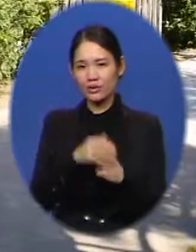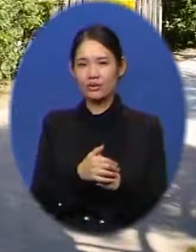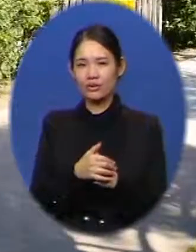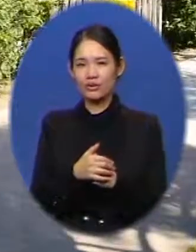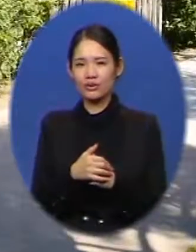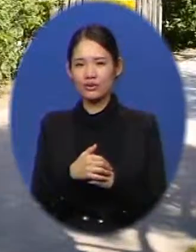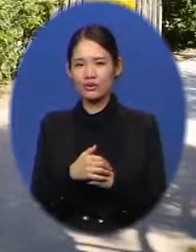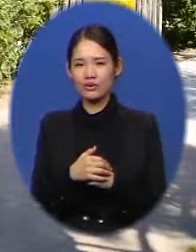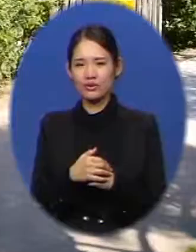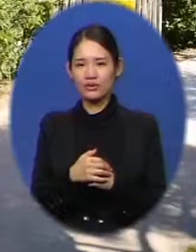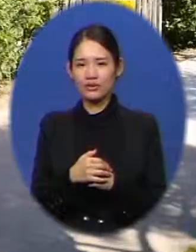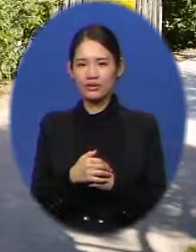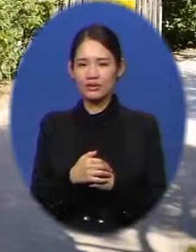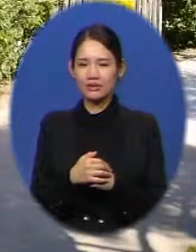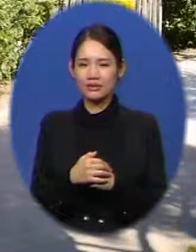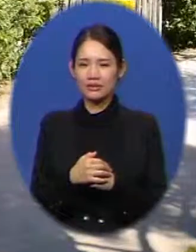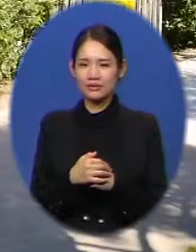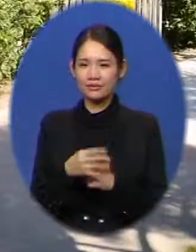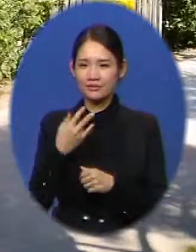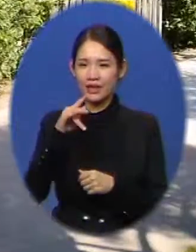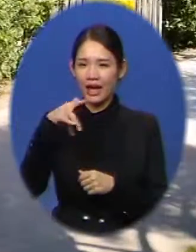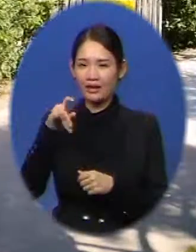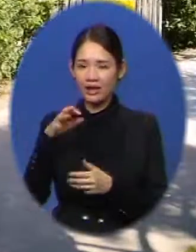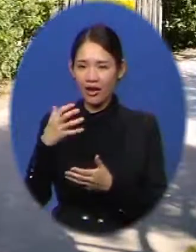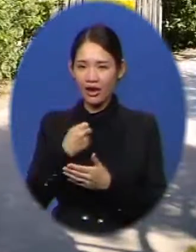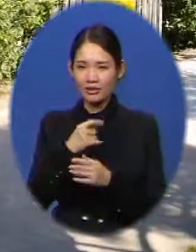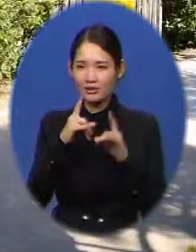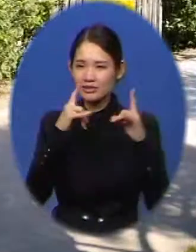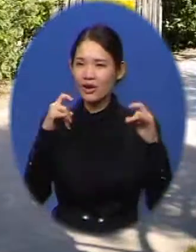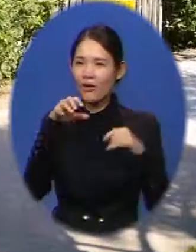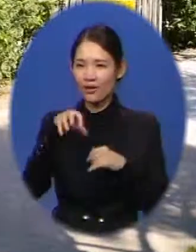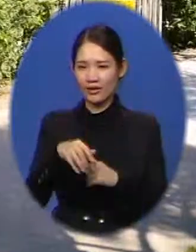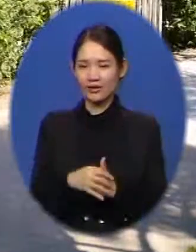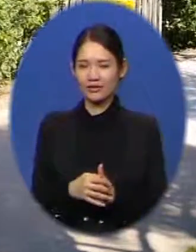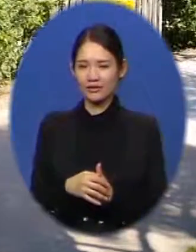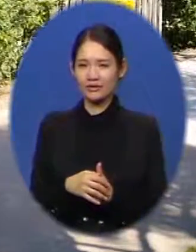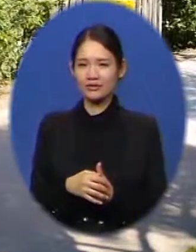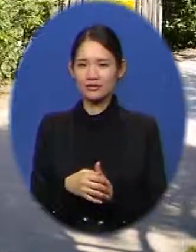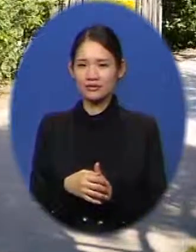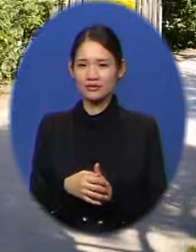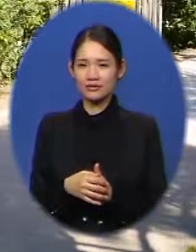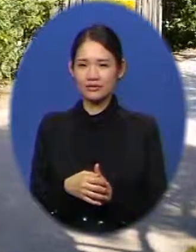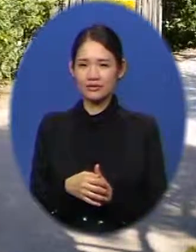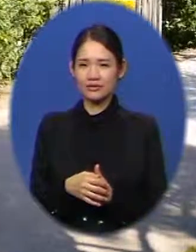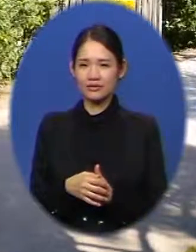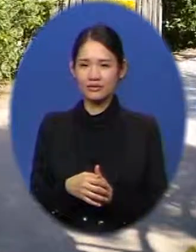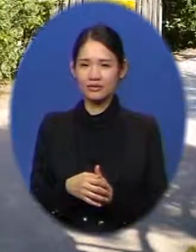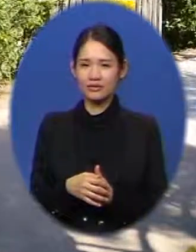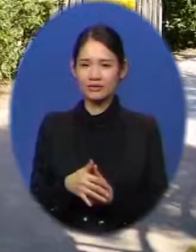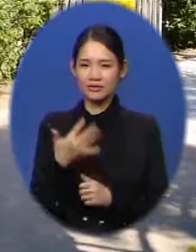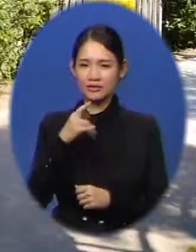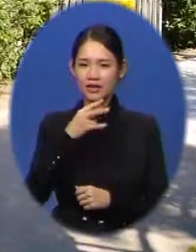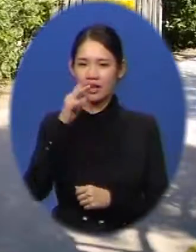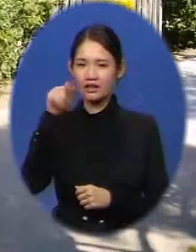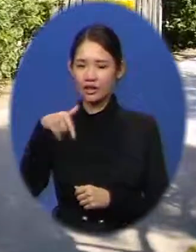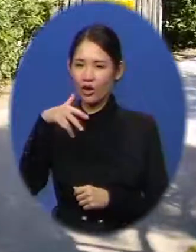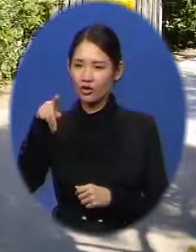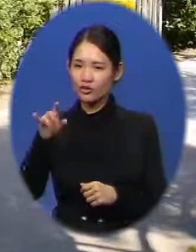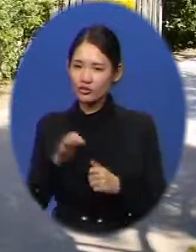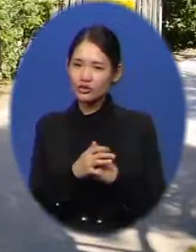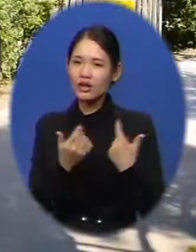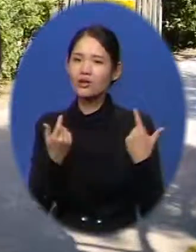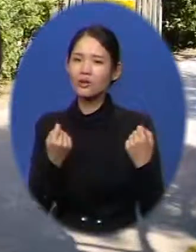사정 차를 다리는 곳을 갖고 있는 정자예요. 그리고 서울의 그 창덕궁의 부영정하고 네. 거의